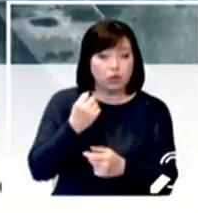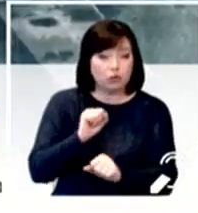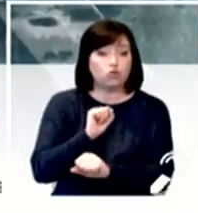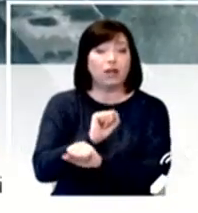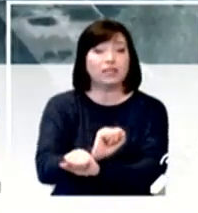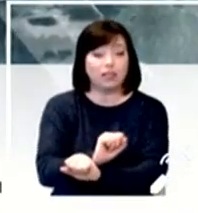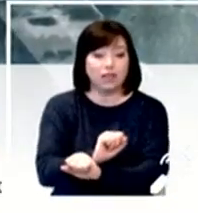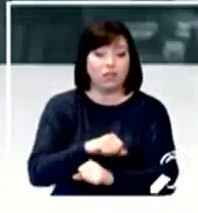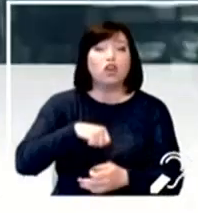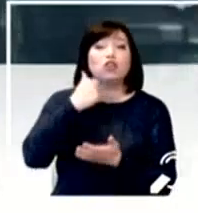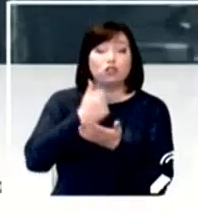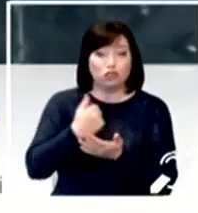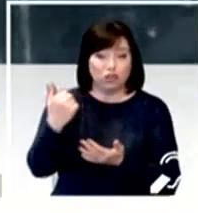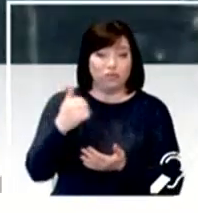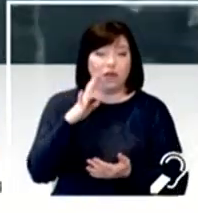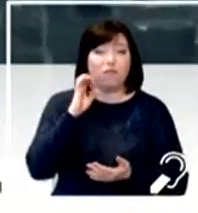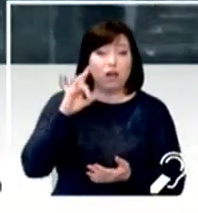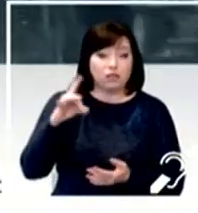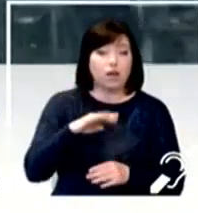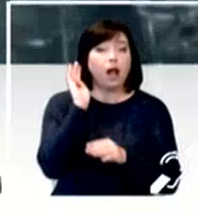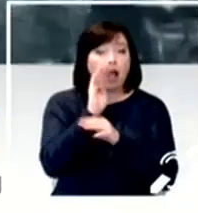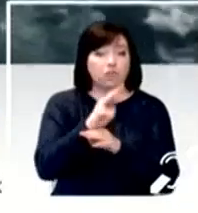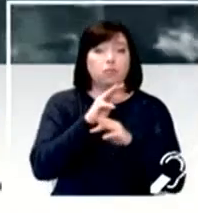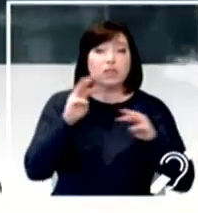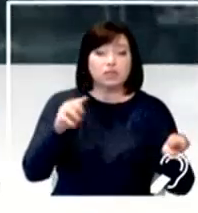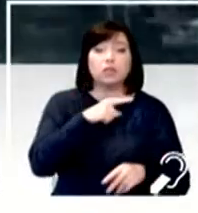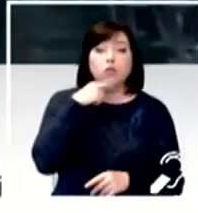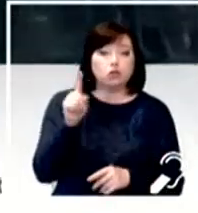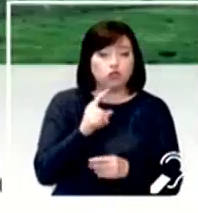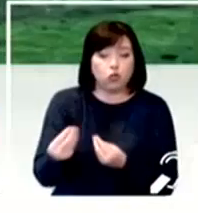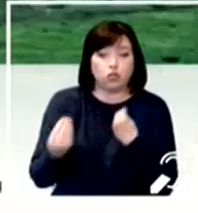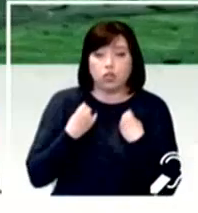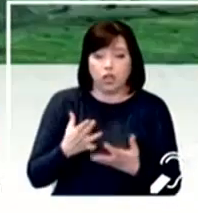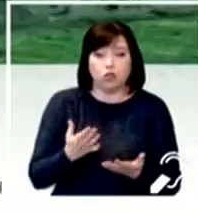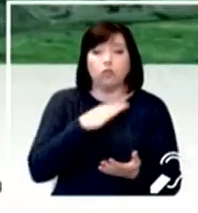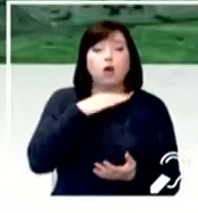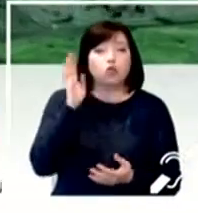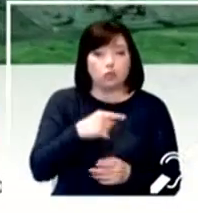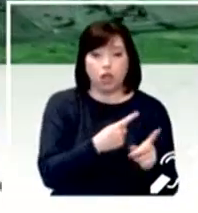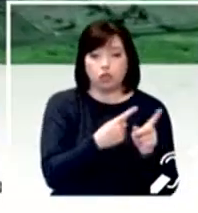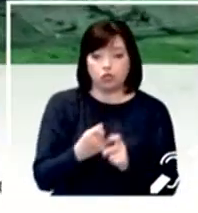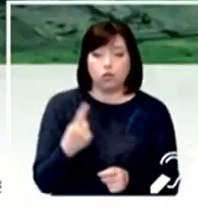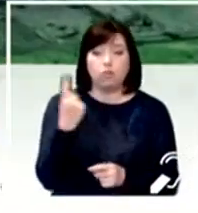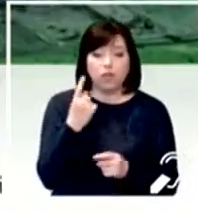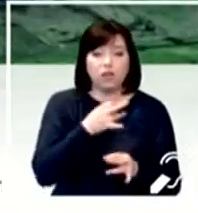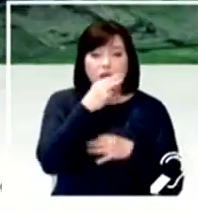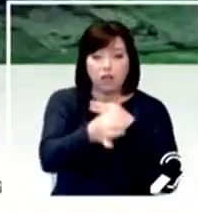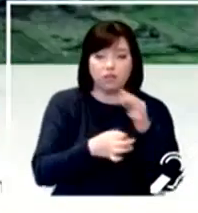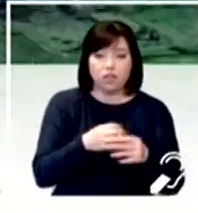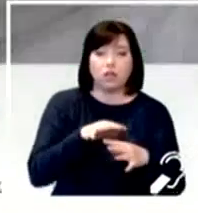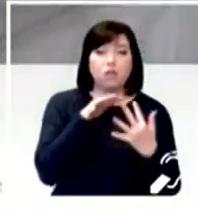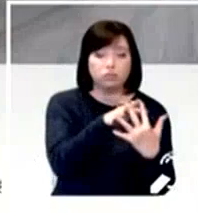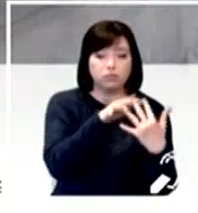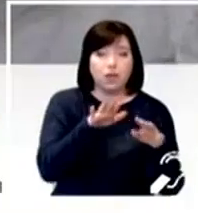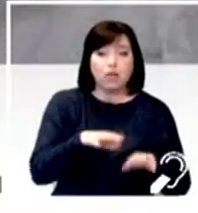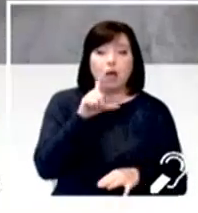ultimele zile, șeful grupului de mercenari acuzând Ministerul Rus al Apărării că nu-i oferă suficiente muniții. Primele contraatacuri ale armatei ucrainene în